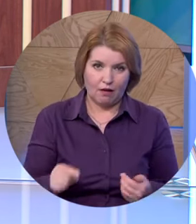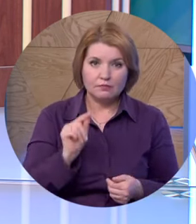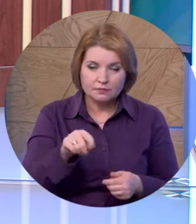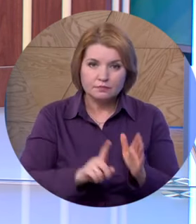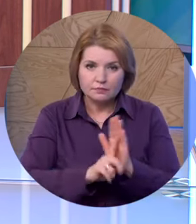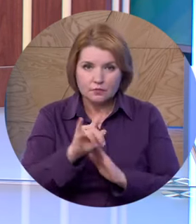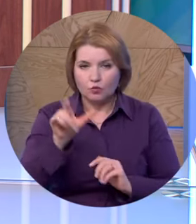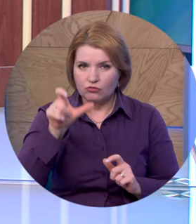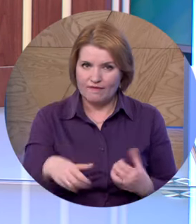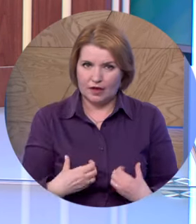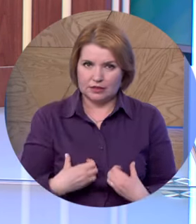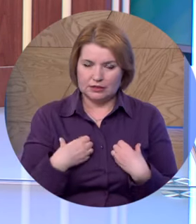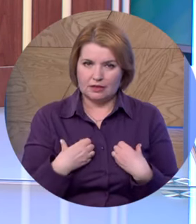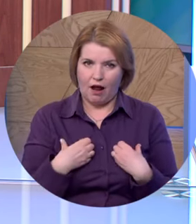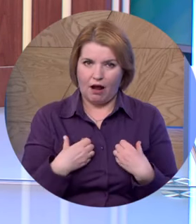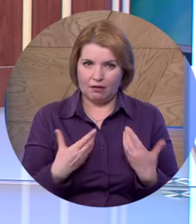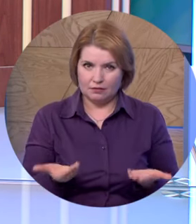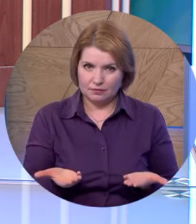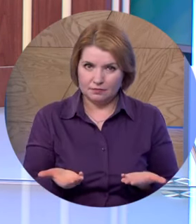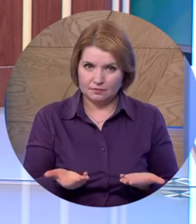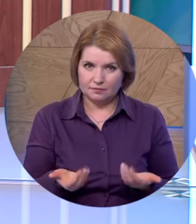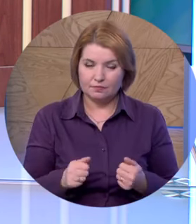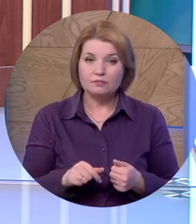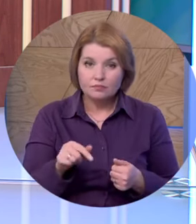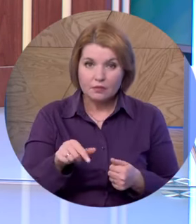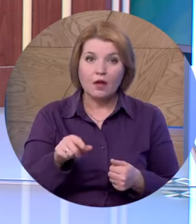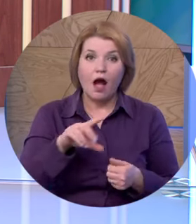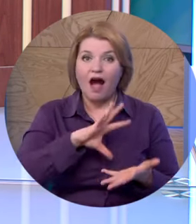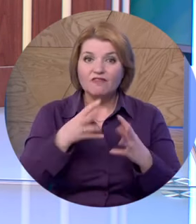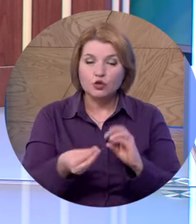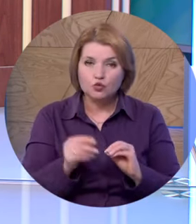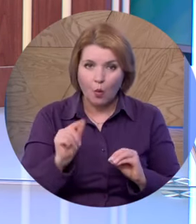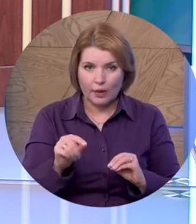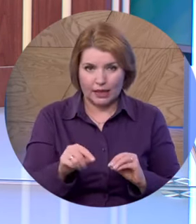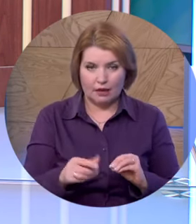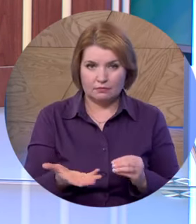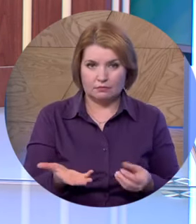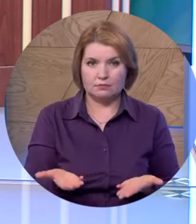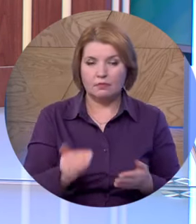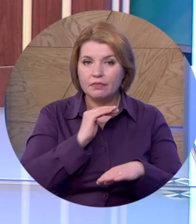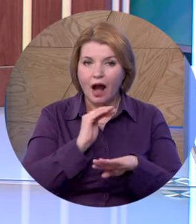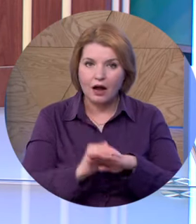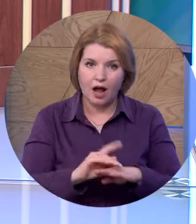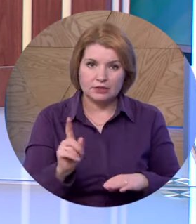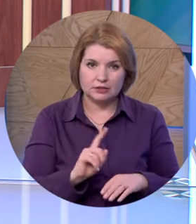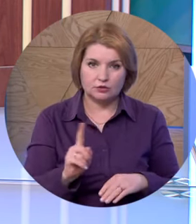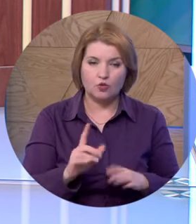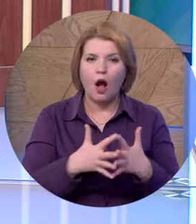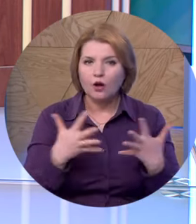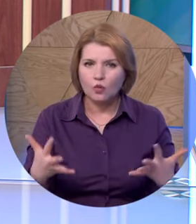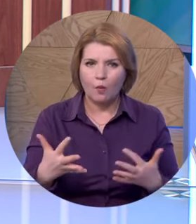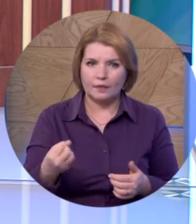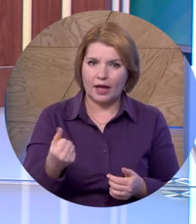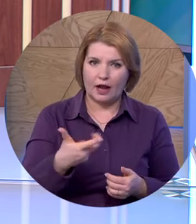страха и говорит, что если вы будете... И продлевает их жизнь и здоровье, укрепляет. Да? А в итоге абсолютно точно статистически доказано, что огромное количество